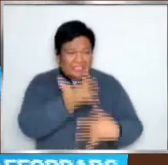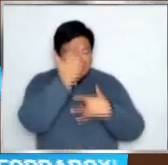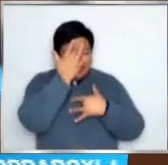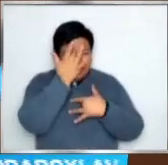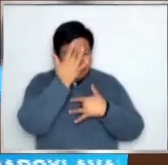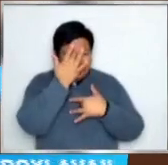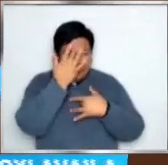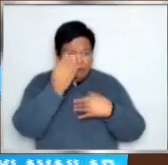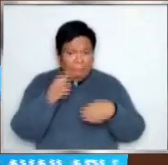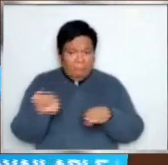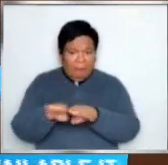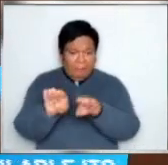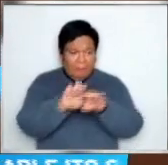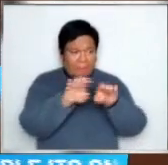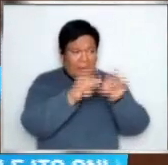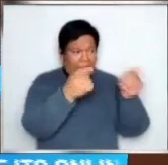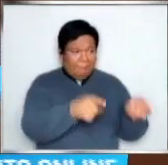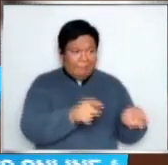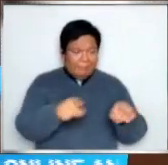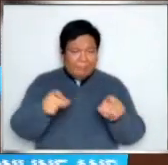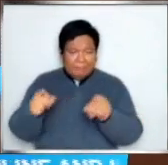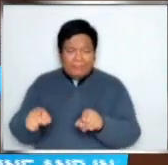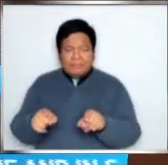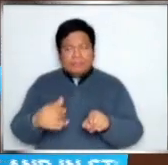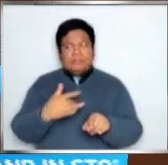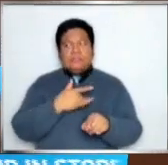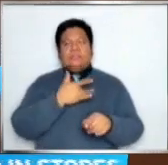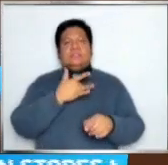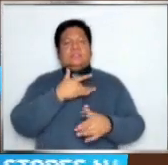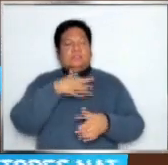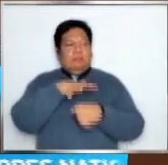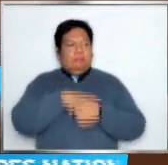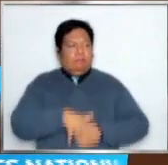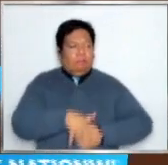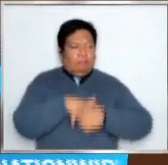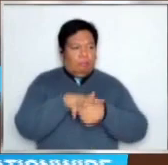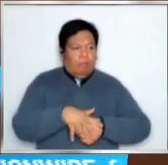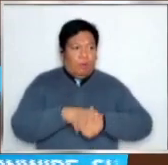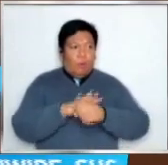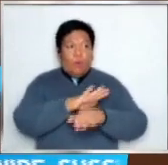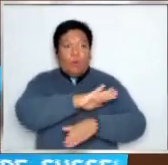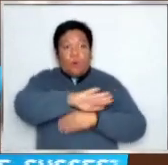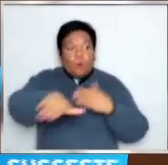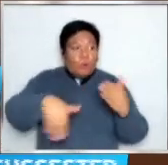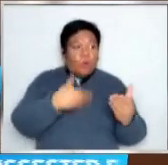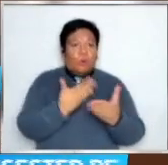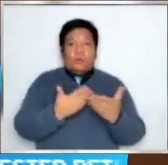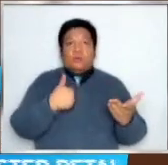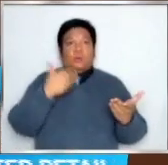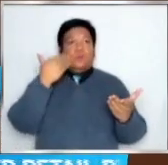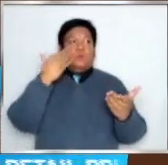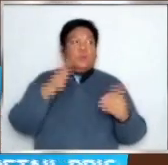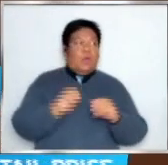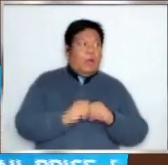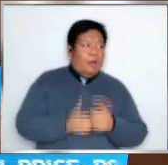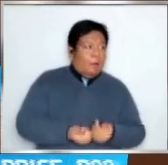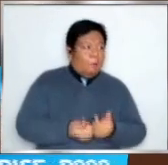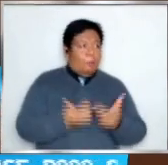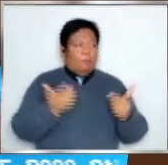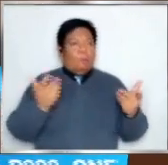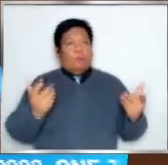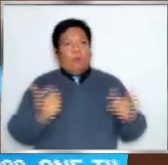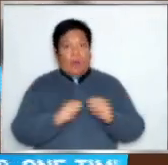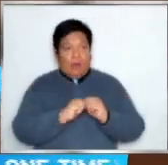Doon ako na ano na na-stress na lahat ng ano, hindi ko na alam kung paano ko sila